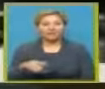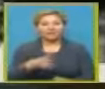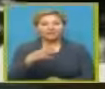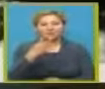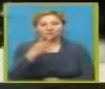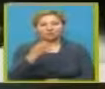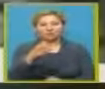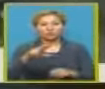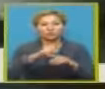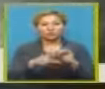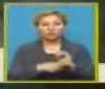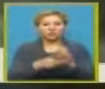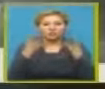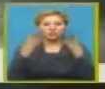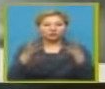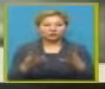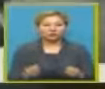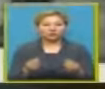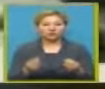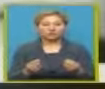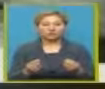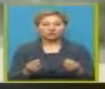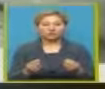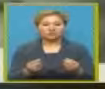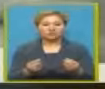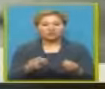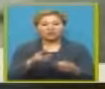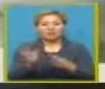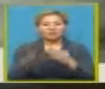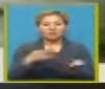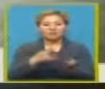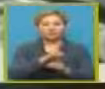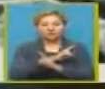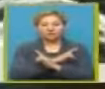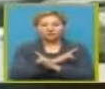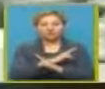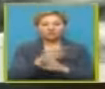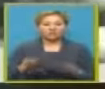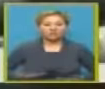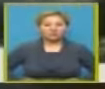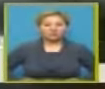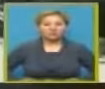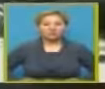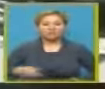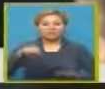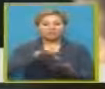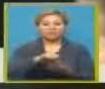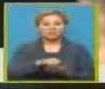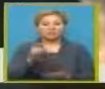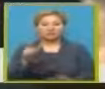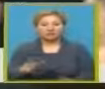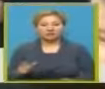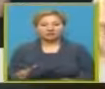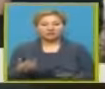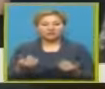1418 тәулік қанды қырғын, өлімен өмір күресінің бел ортасы, жауғазындай жастығын құрбан еткен майдангер ақсақалдарымыз отаншылдық